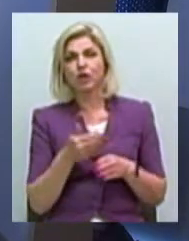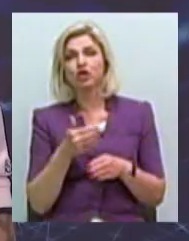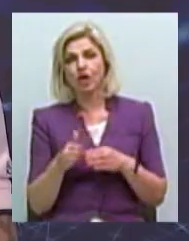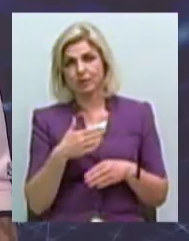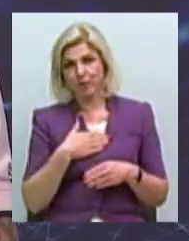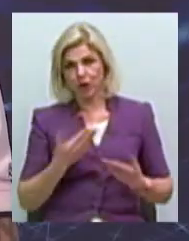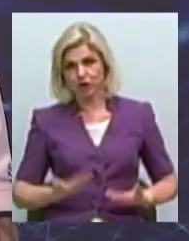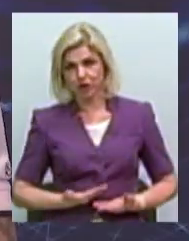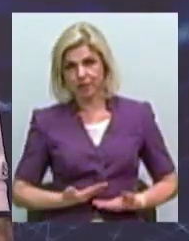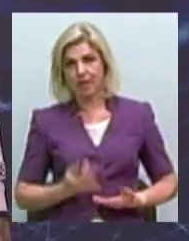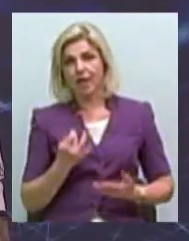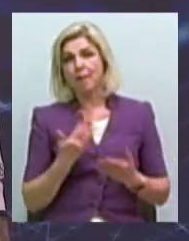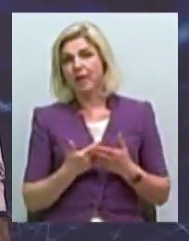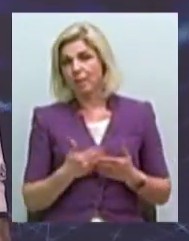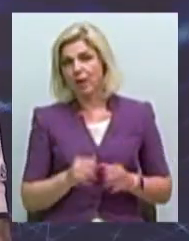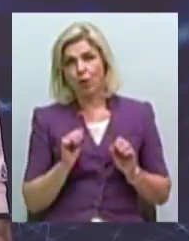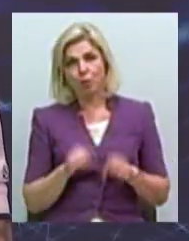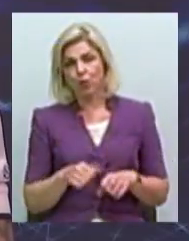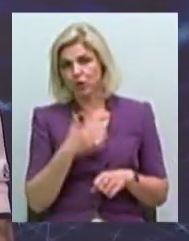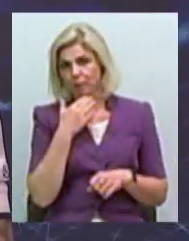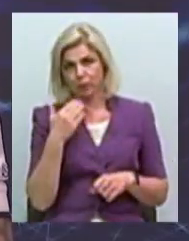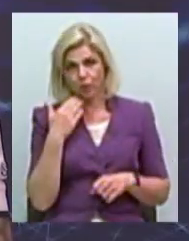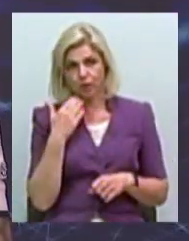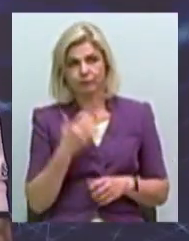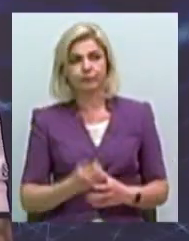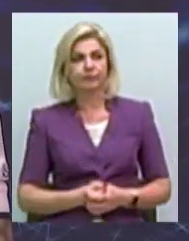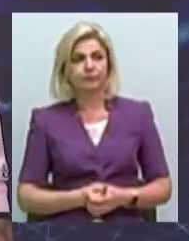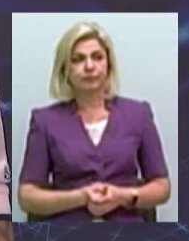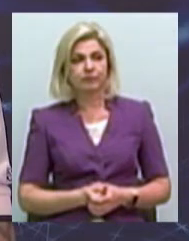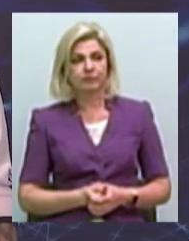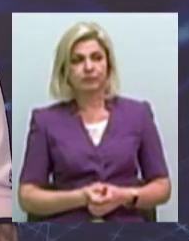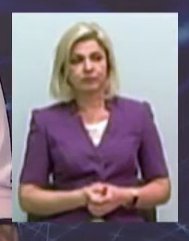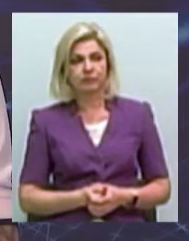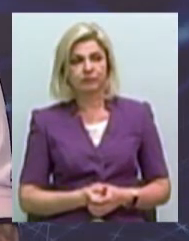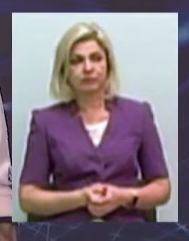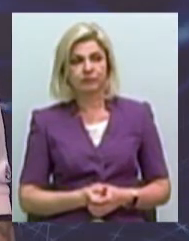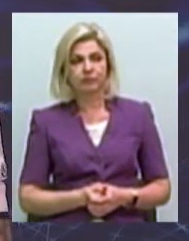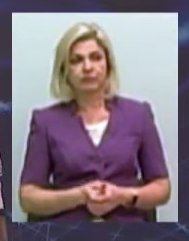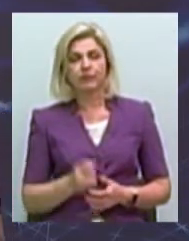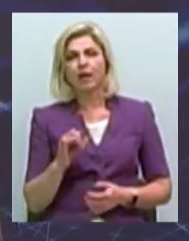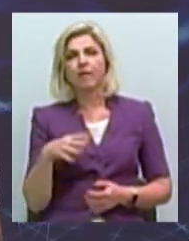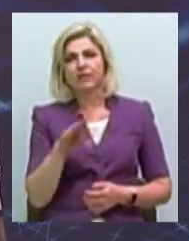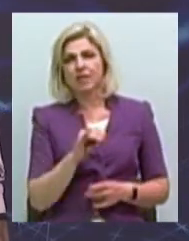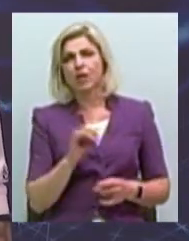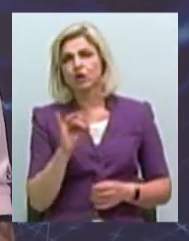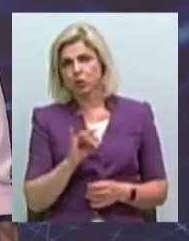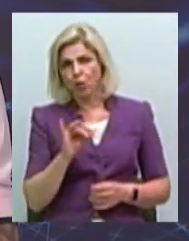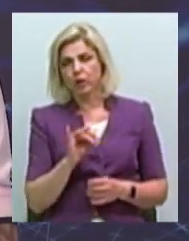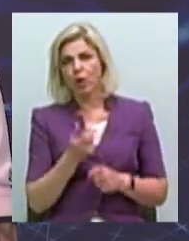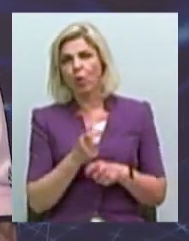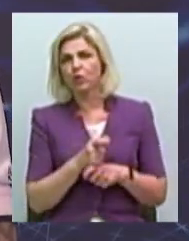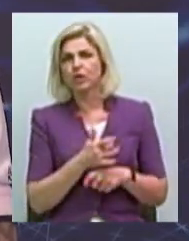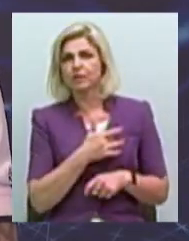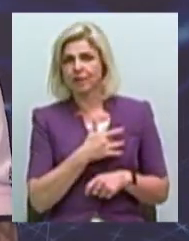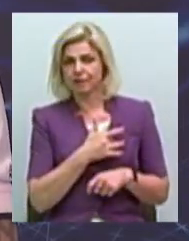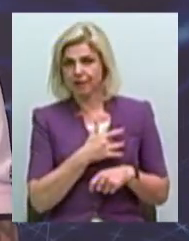жизни, и примеров здесь можно приводить колоссальное количество уйма, и они все душещипательные и кричащие, и